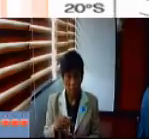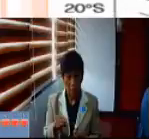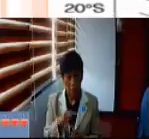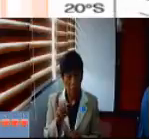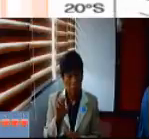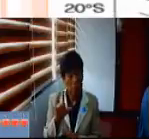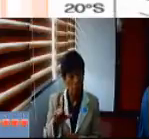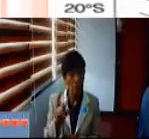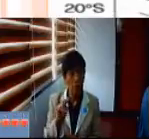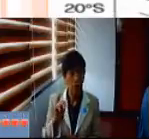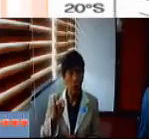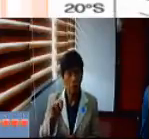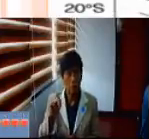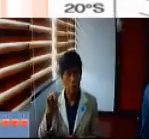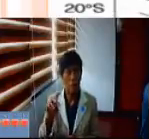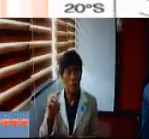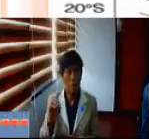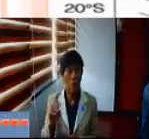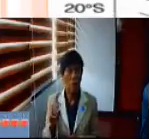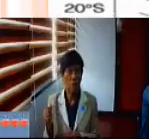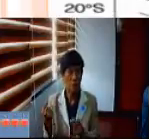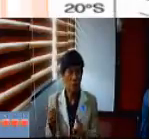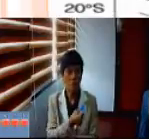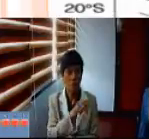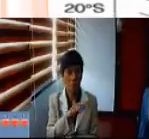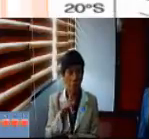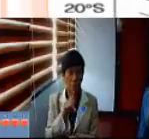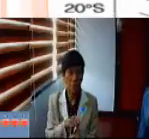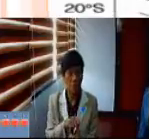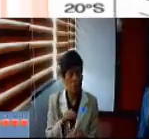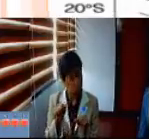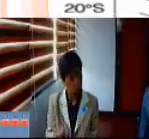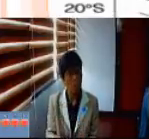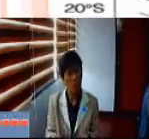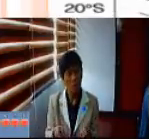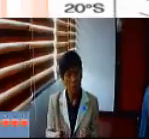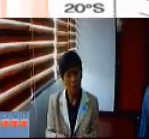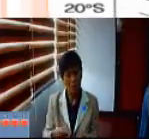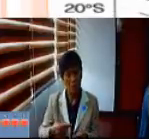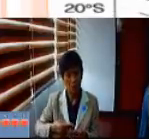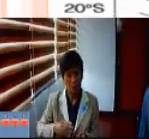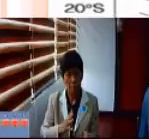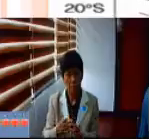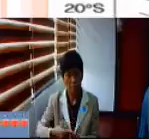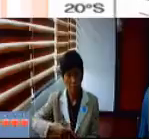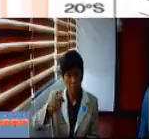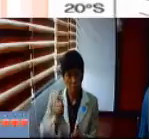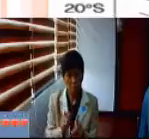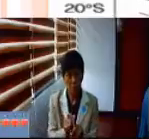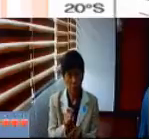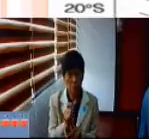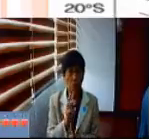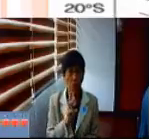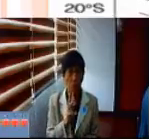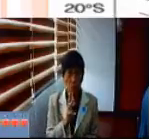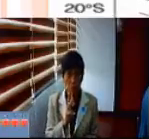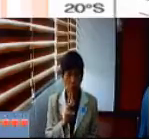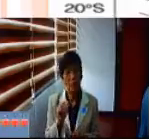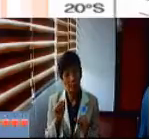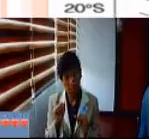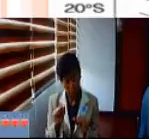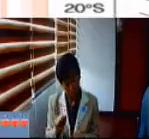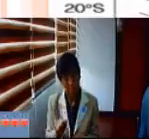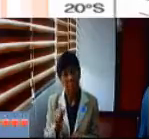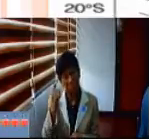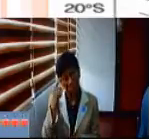in 1997. So pwede po bang mangyari yon pag tumaas yung temperature ng tubig? I think so.